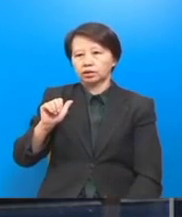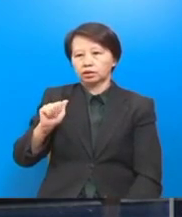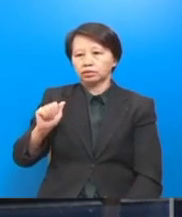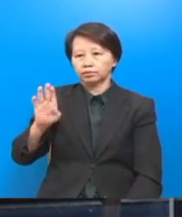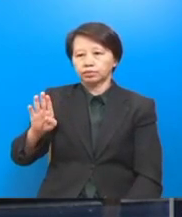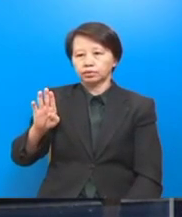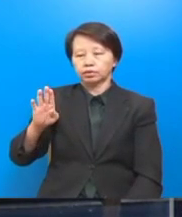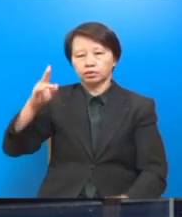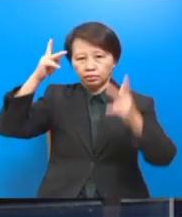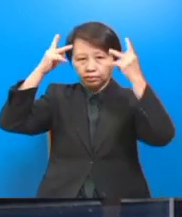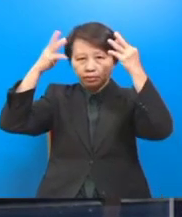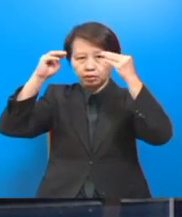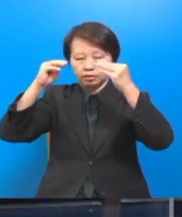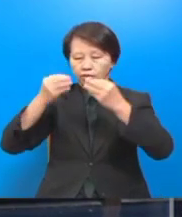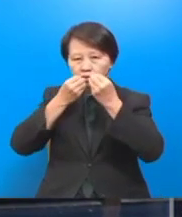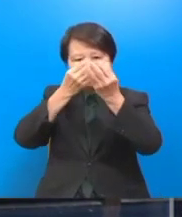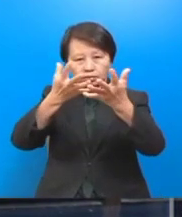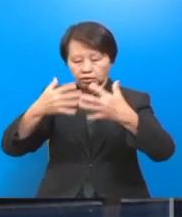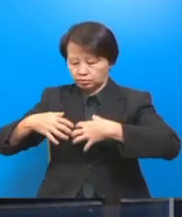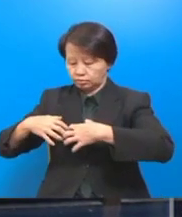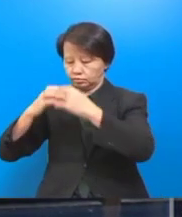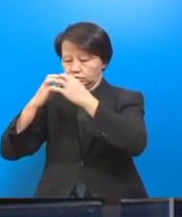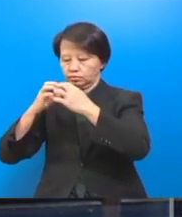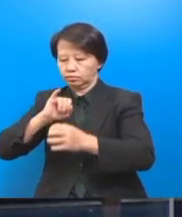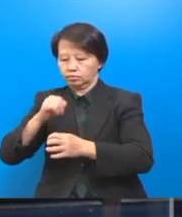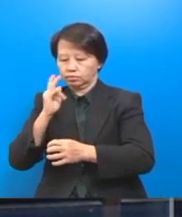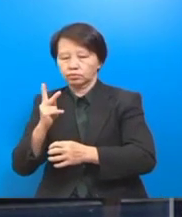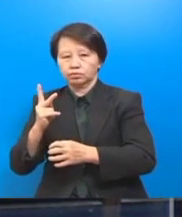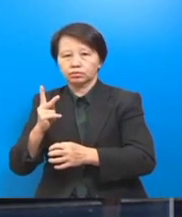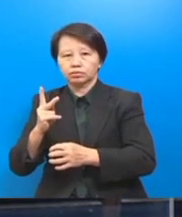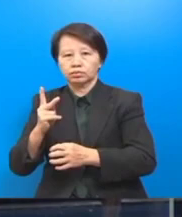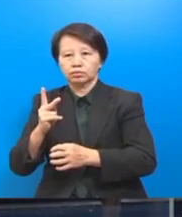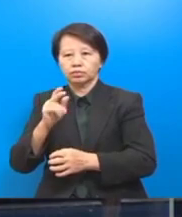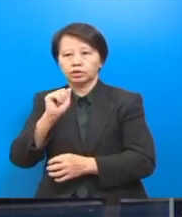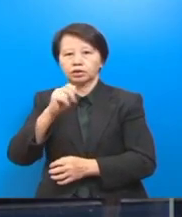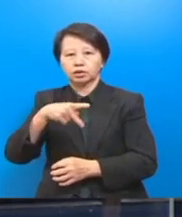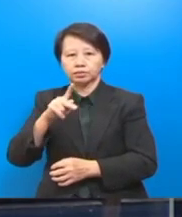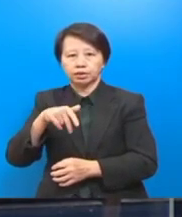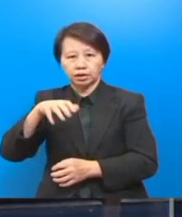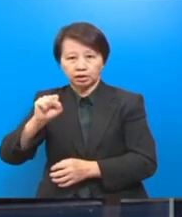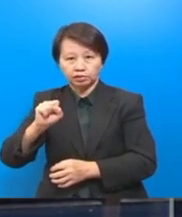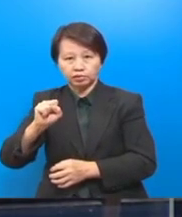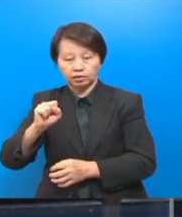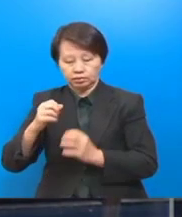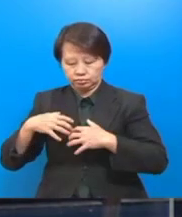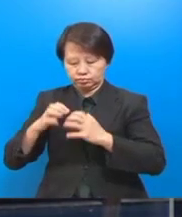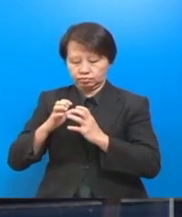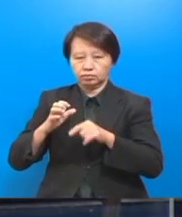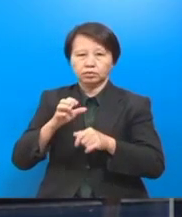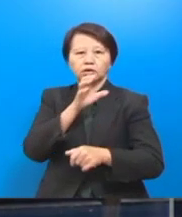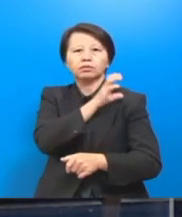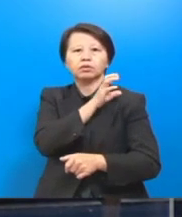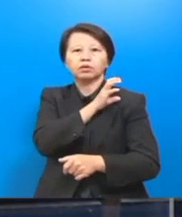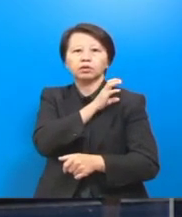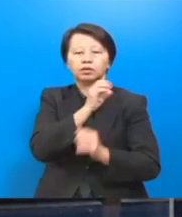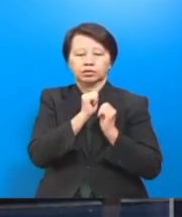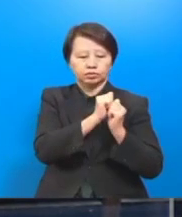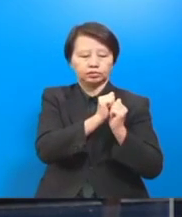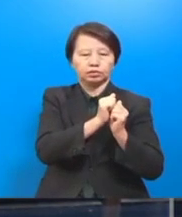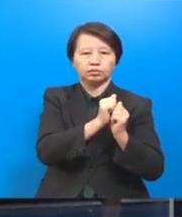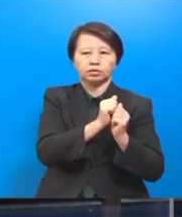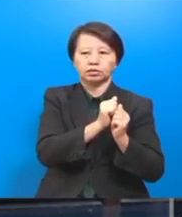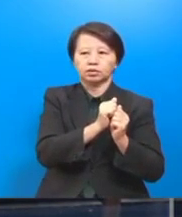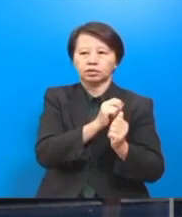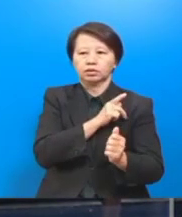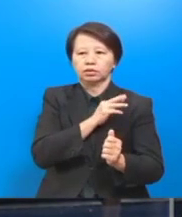menghubungkan penemuan jawatankuasa sebesar jawatankuasa khas pekerjaan nasional letak fojb yang diproyeksikan secara bersama oleh